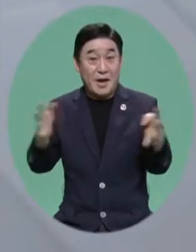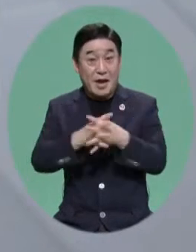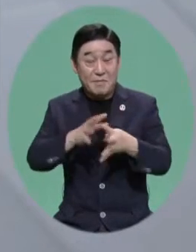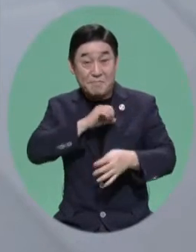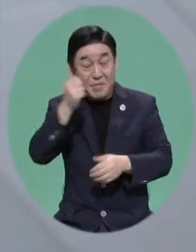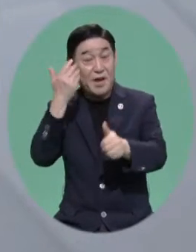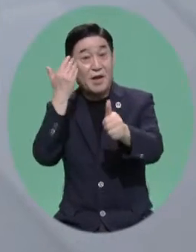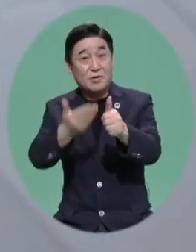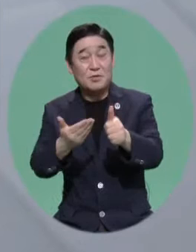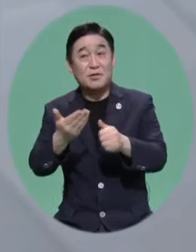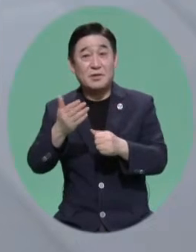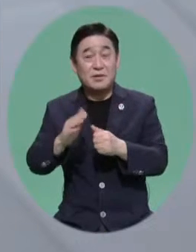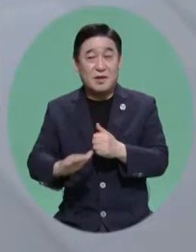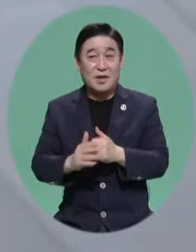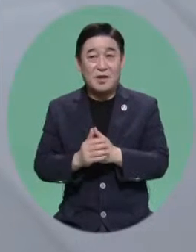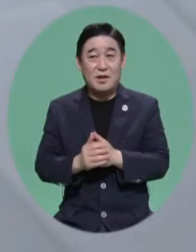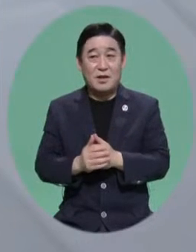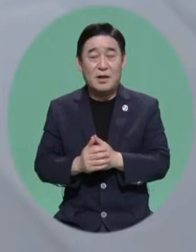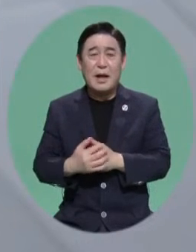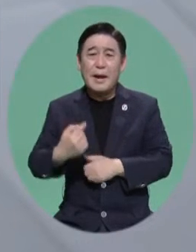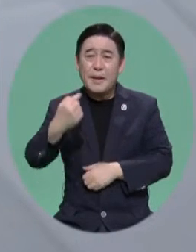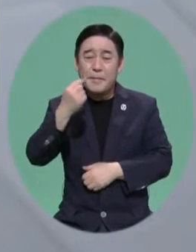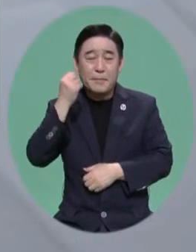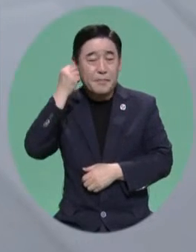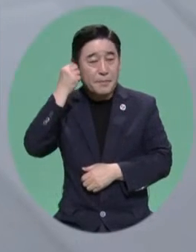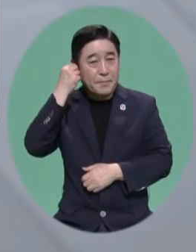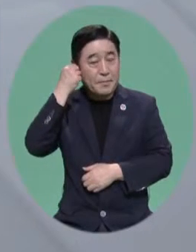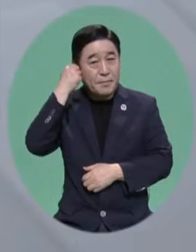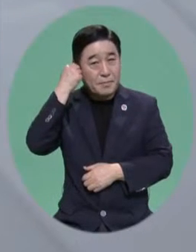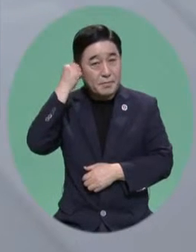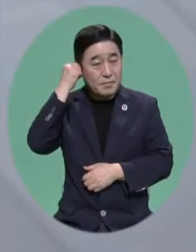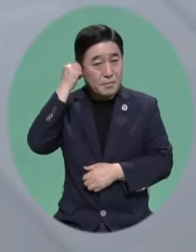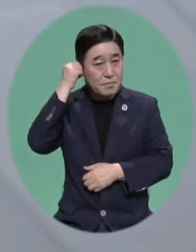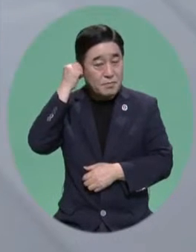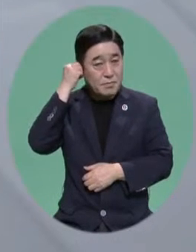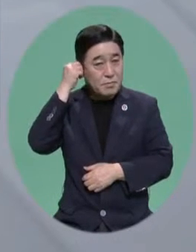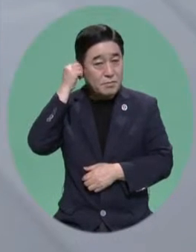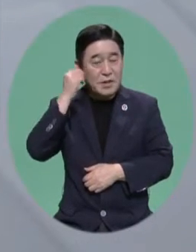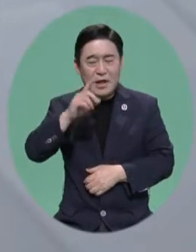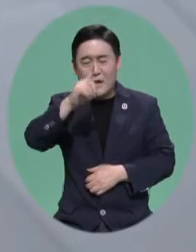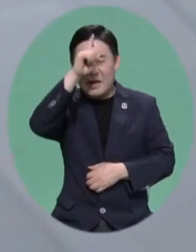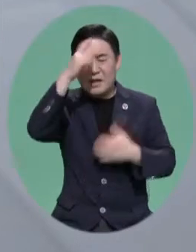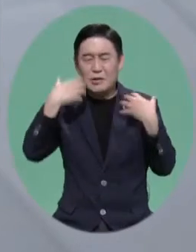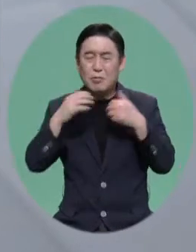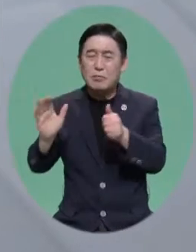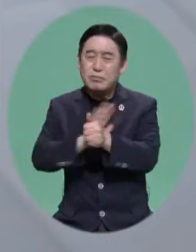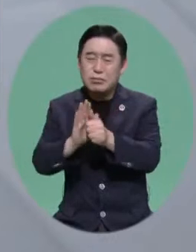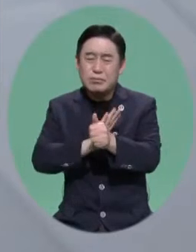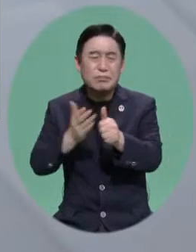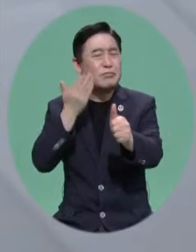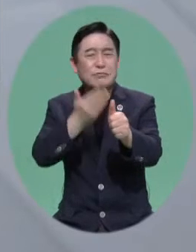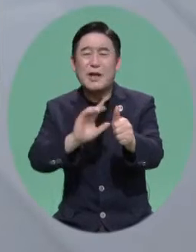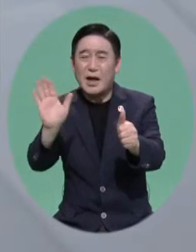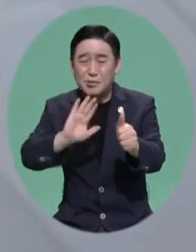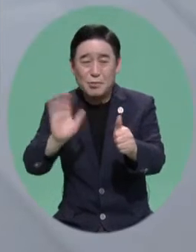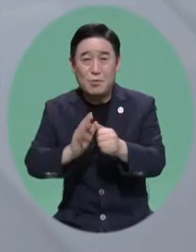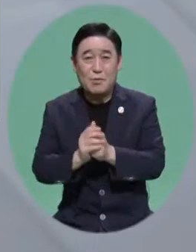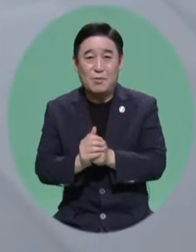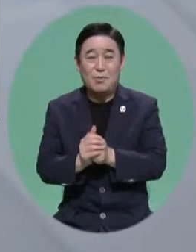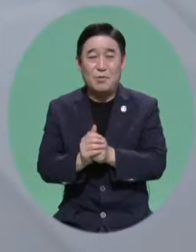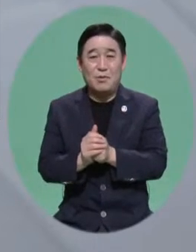통과를 시켰는데 그야말로 이것은 정부의 시 1 베풀어 주는 것이 아니라